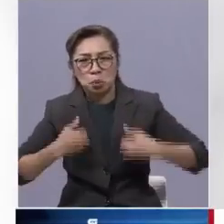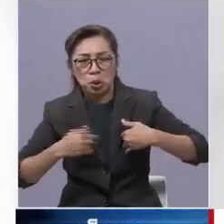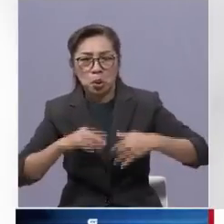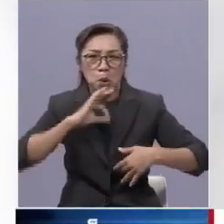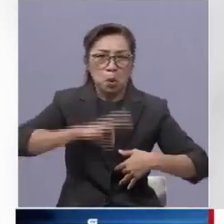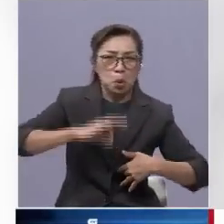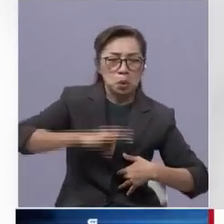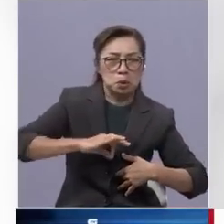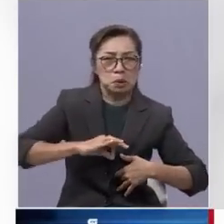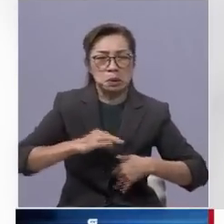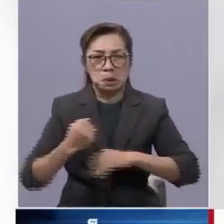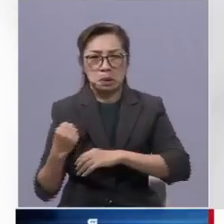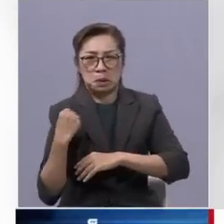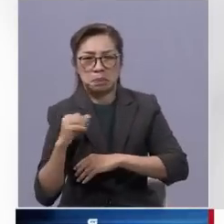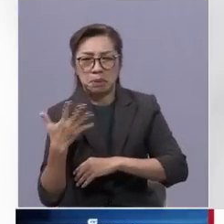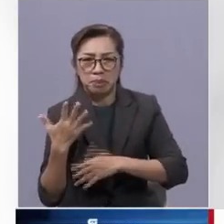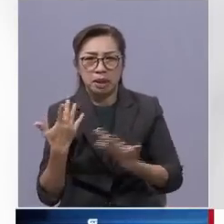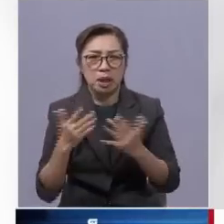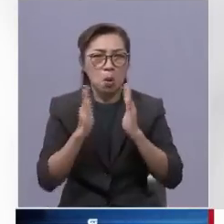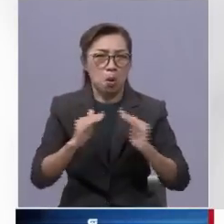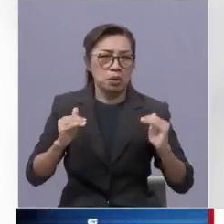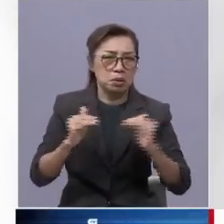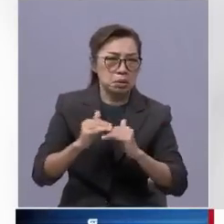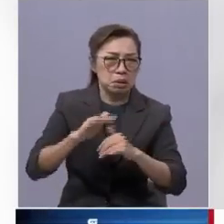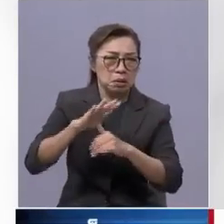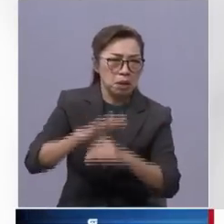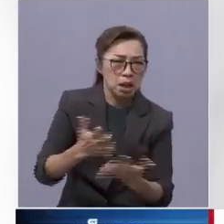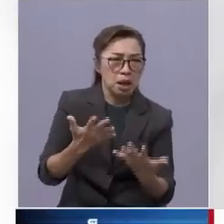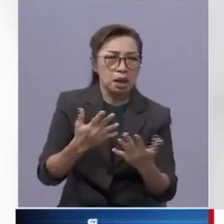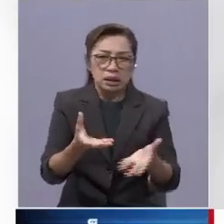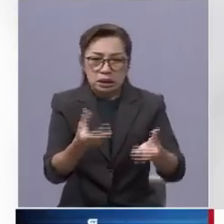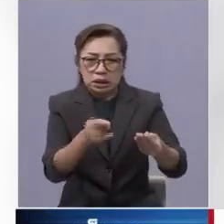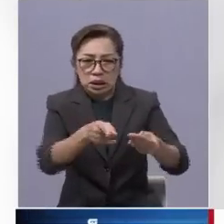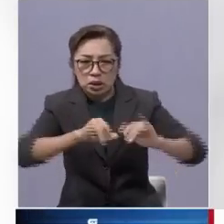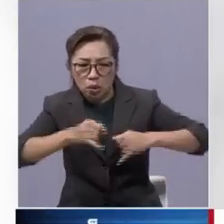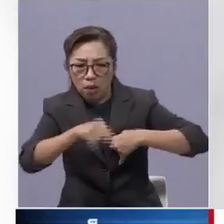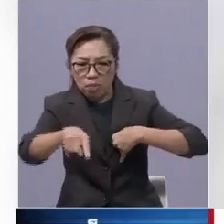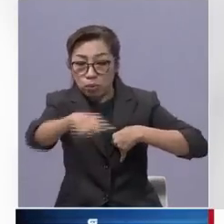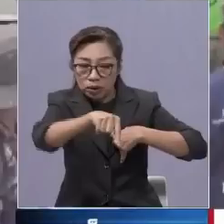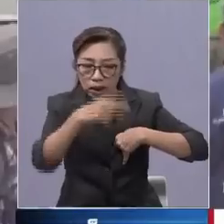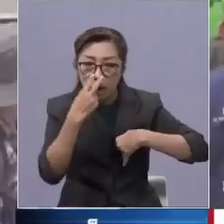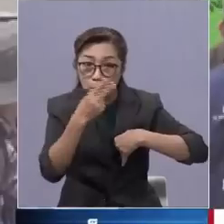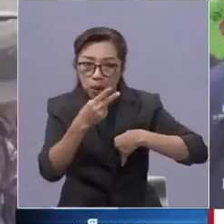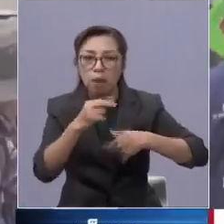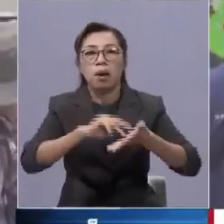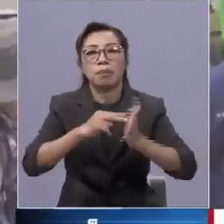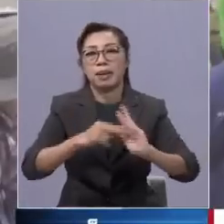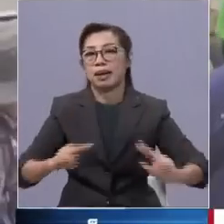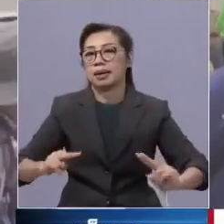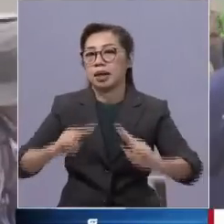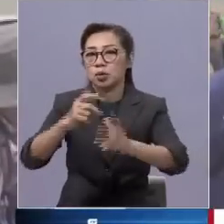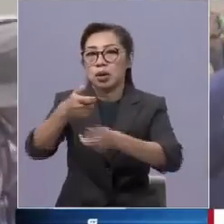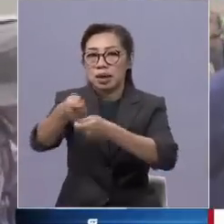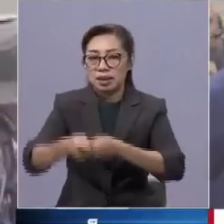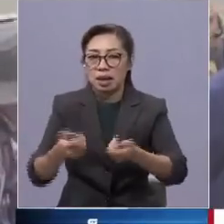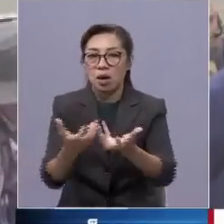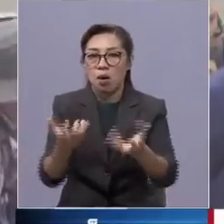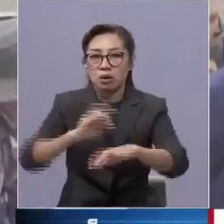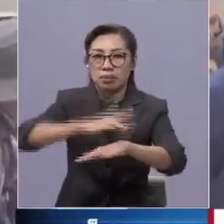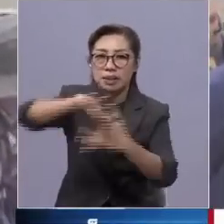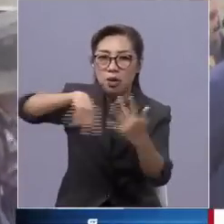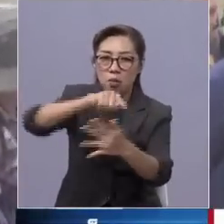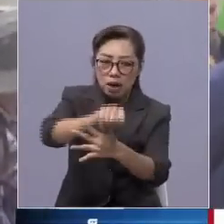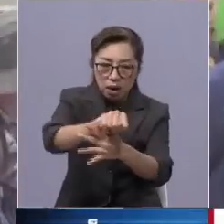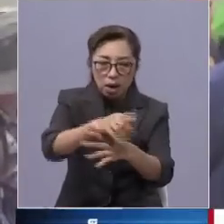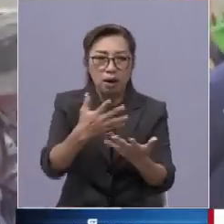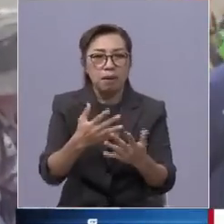ศรีความเป็นมนุษย์สิทธิด้านที่ดินทำกินอันนี้ก็เกี่ยวข้องกับกระทรวงทรัพย์กระทรวงเกษตรนะที่อยู่อาศัยการจัดการทรัพย